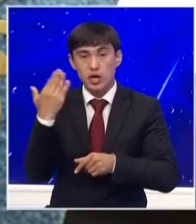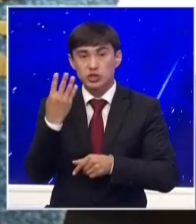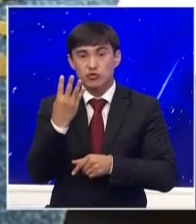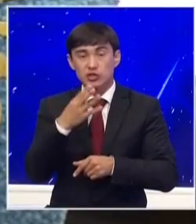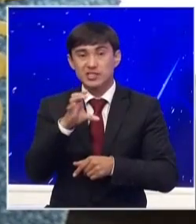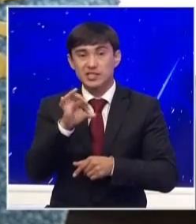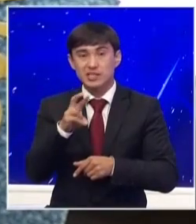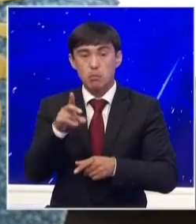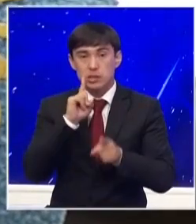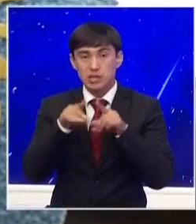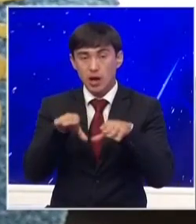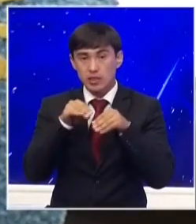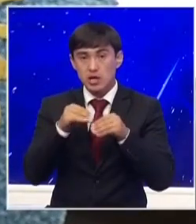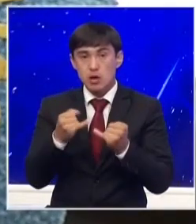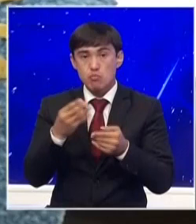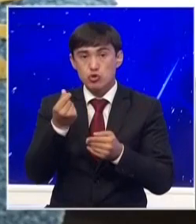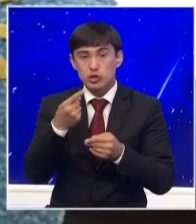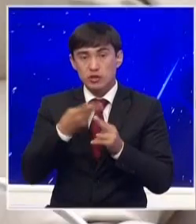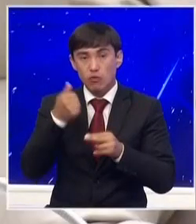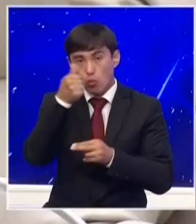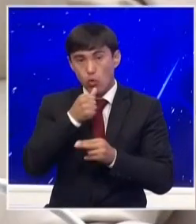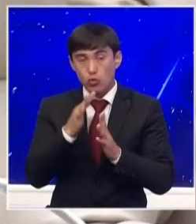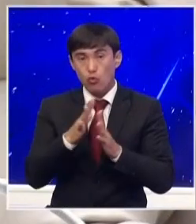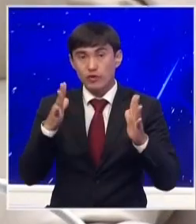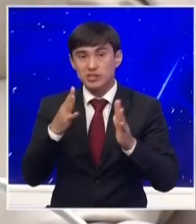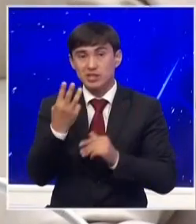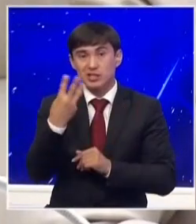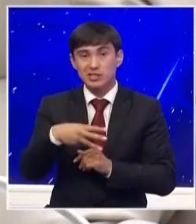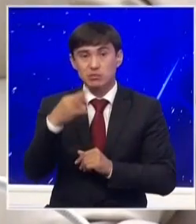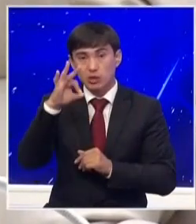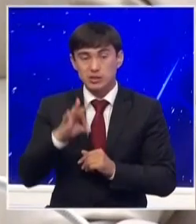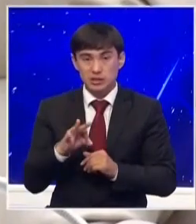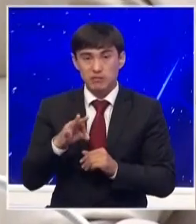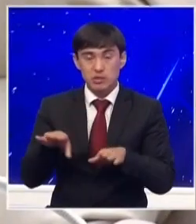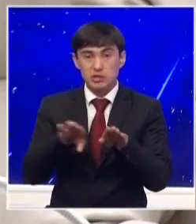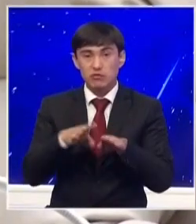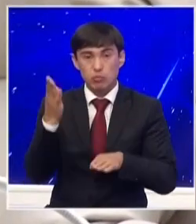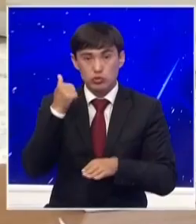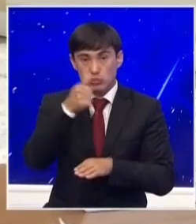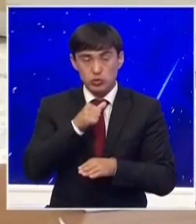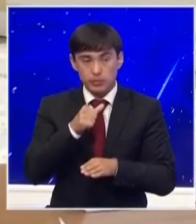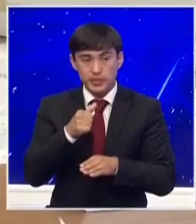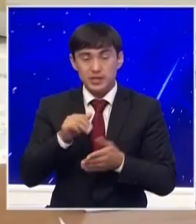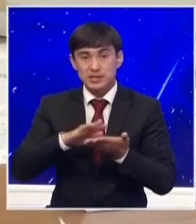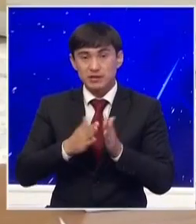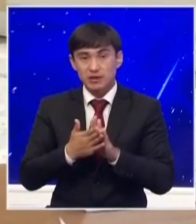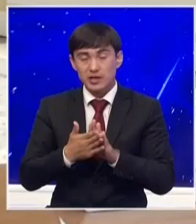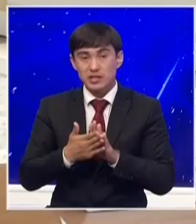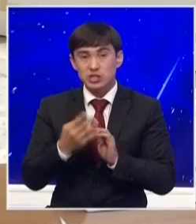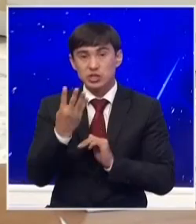сессии маслихата. Стоит отметить, бюджет текущего года увеличился на 30% по сравнению с прошлым и составляет